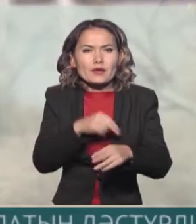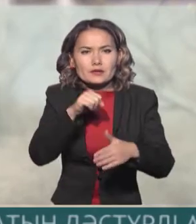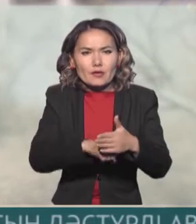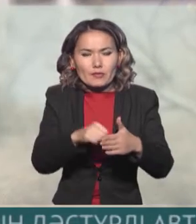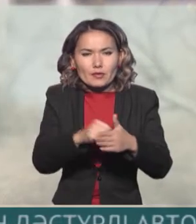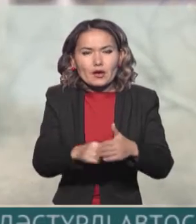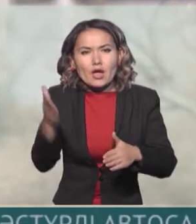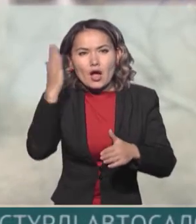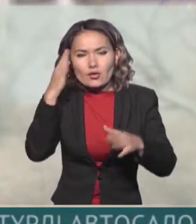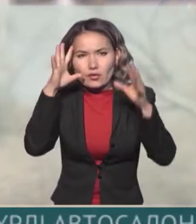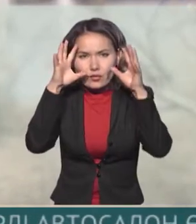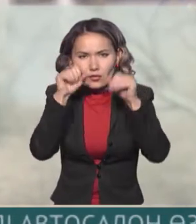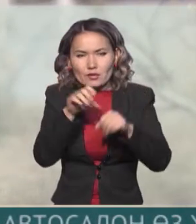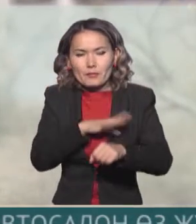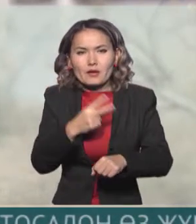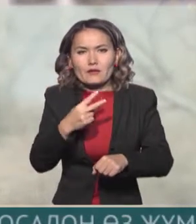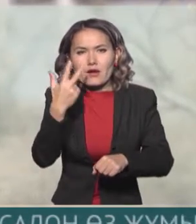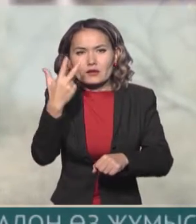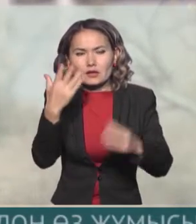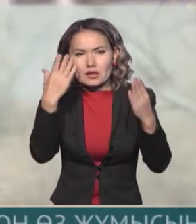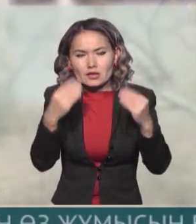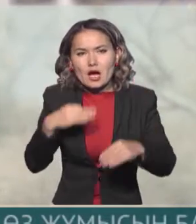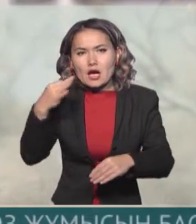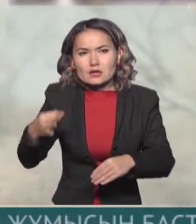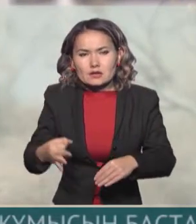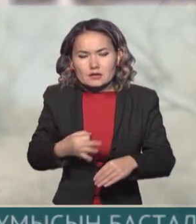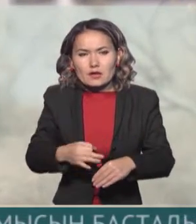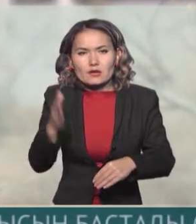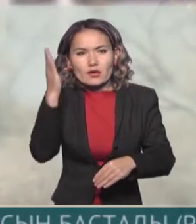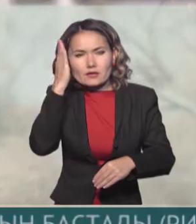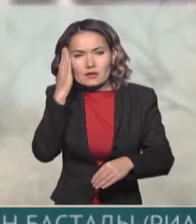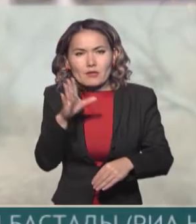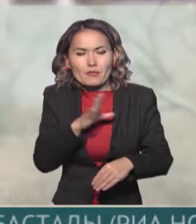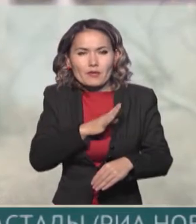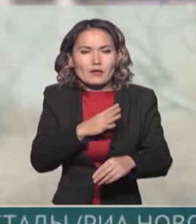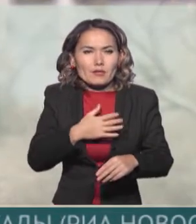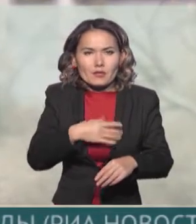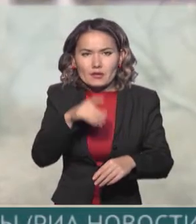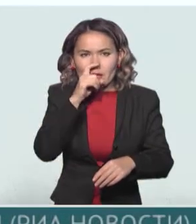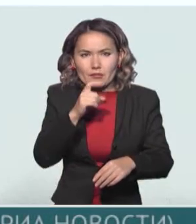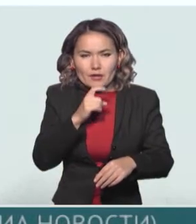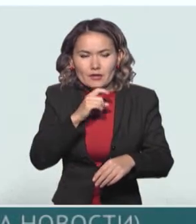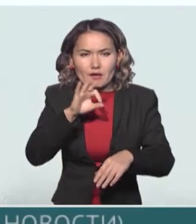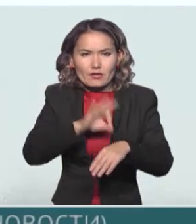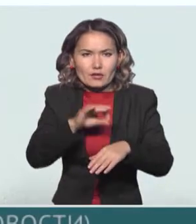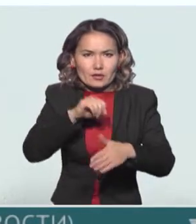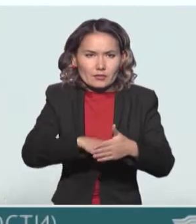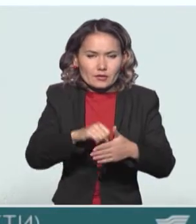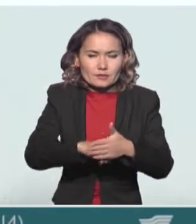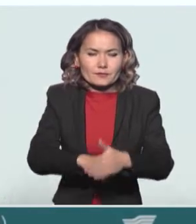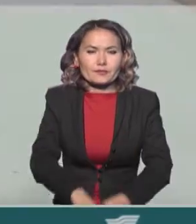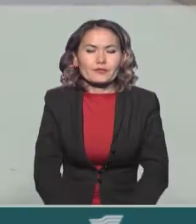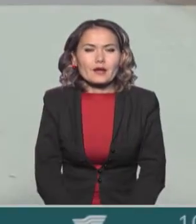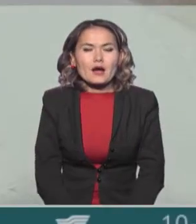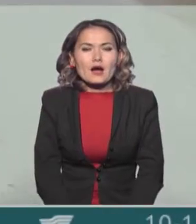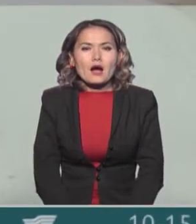мәрте екі-үш күннен ұйқыға кетті. Оянғаннан кейін сөйлей алмай, қимыл қозғалысы қиындап, есін жия алмай жүрді. Алайда ескі ауылда аңқау